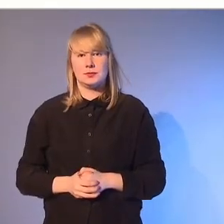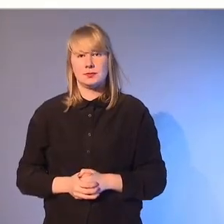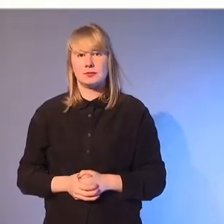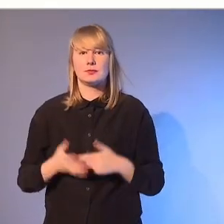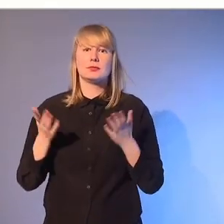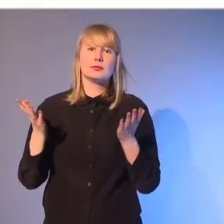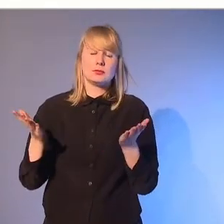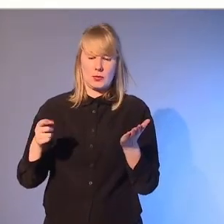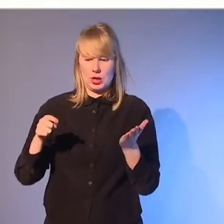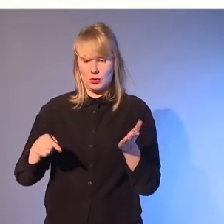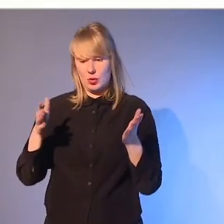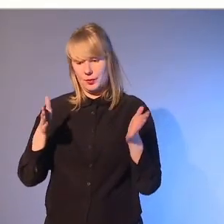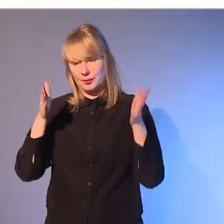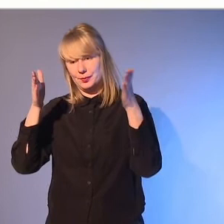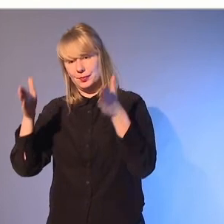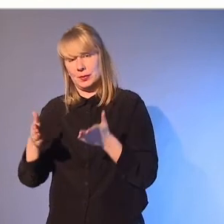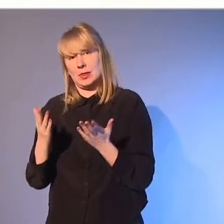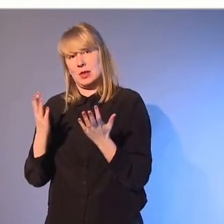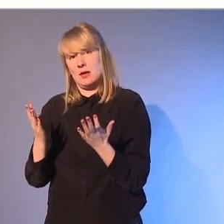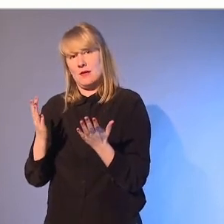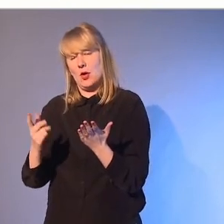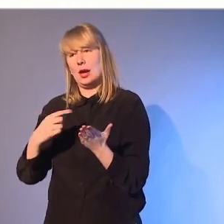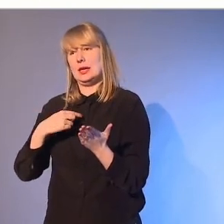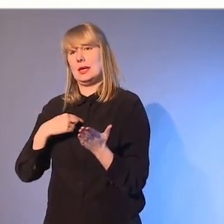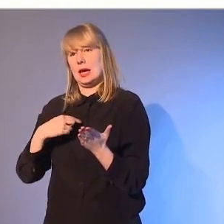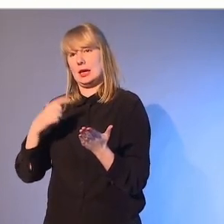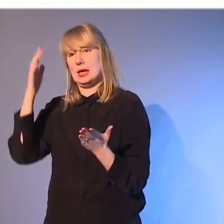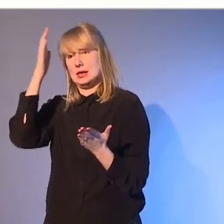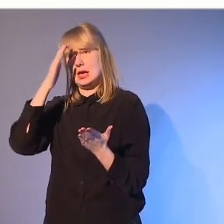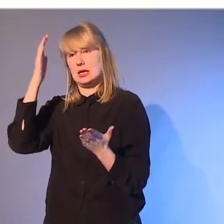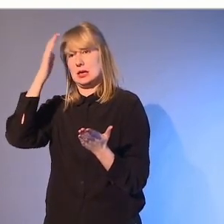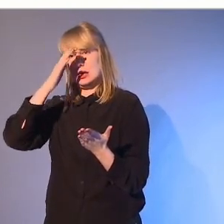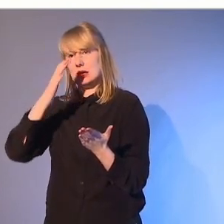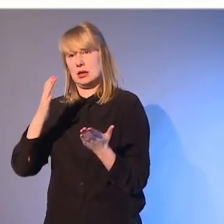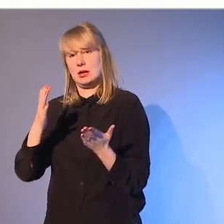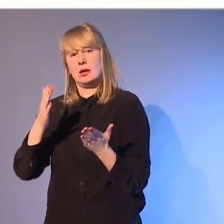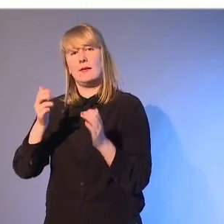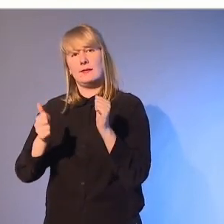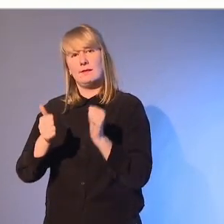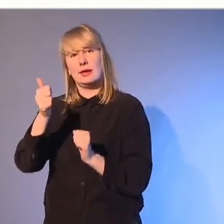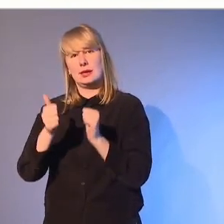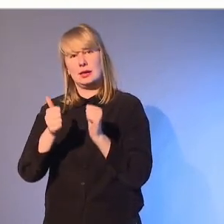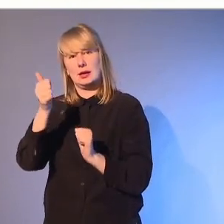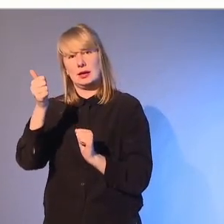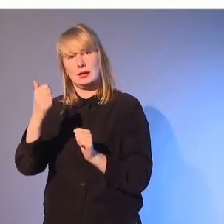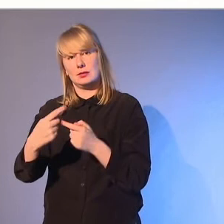Og da er vi over på kanskje det som jeg tenker er det vesentlige i forhold